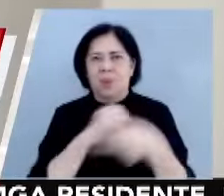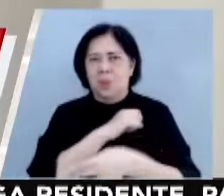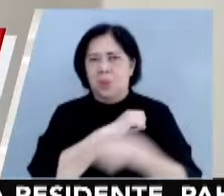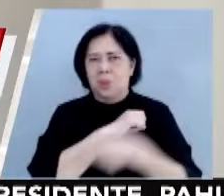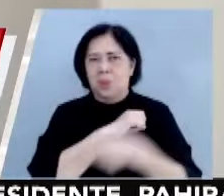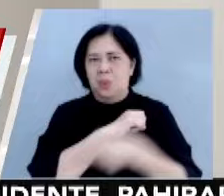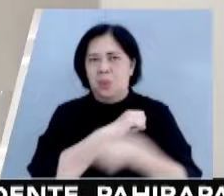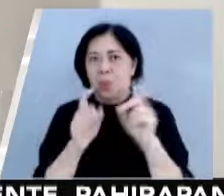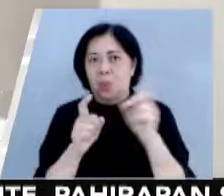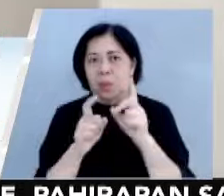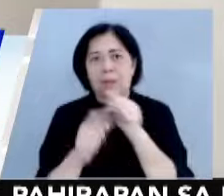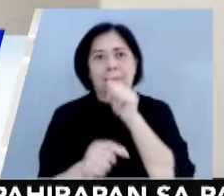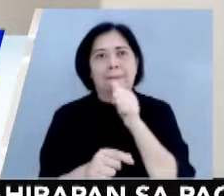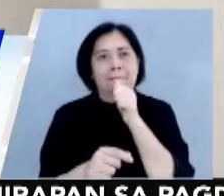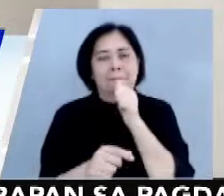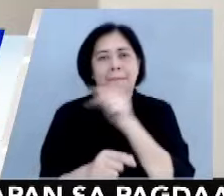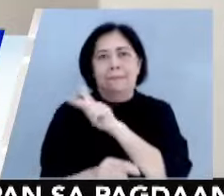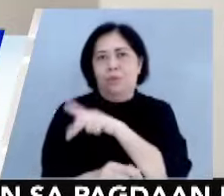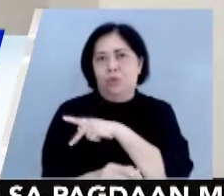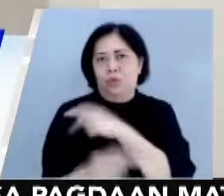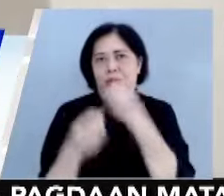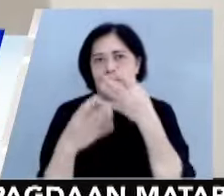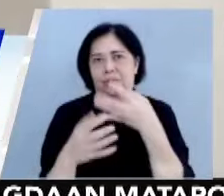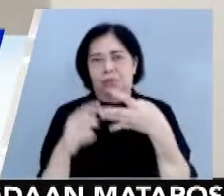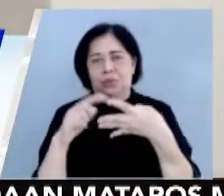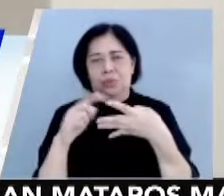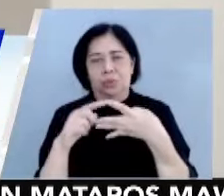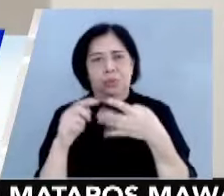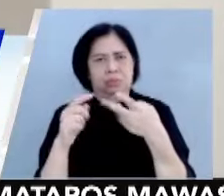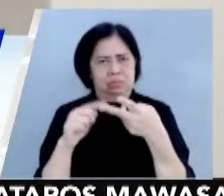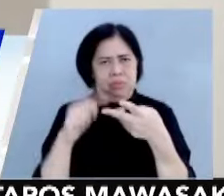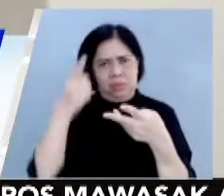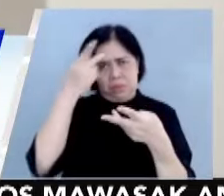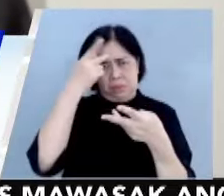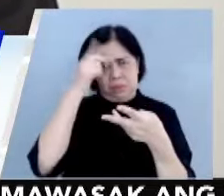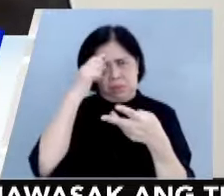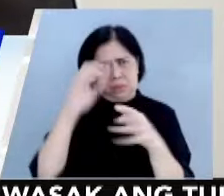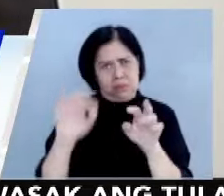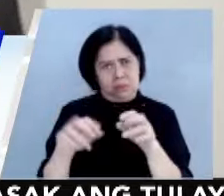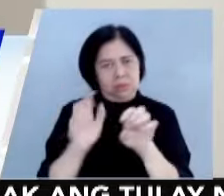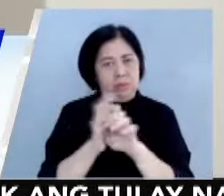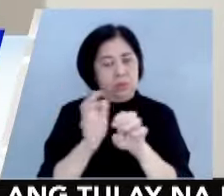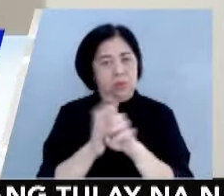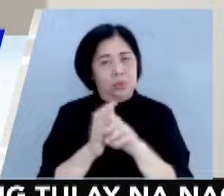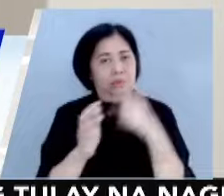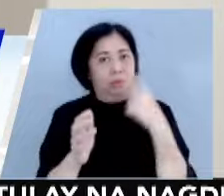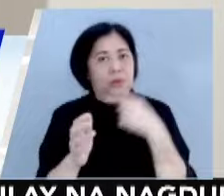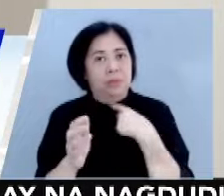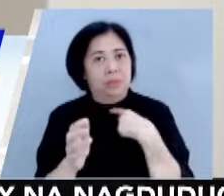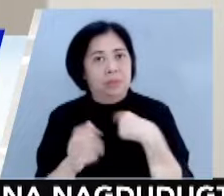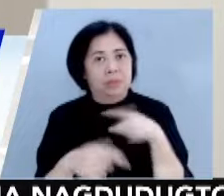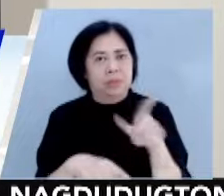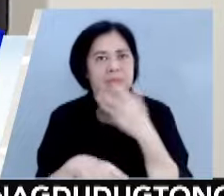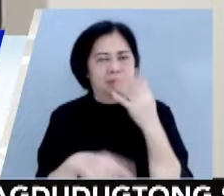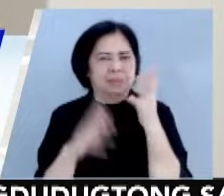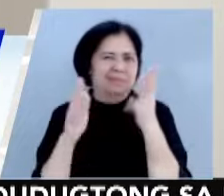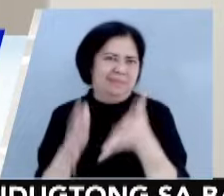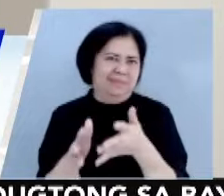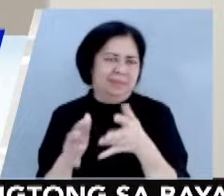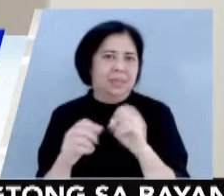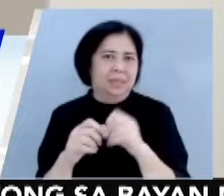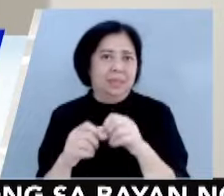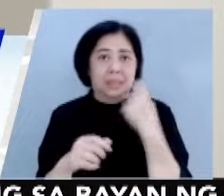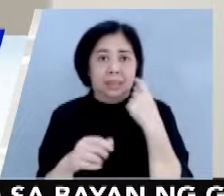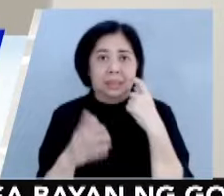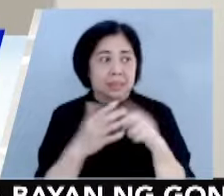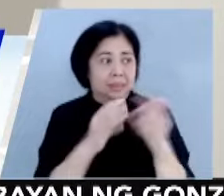mga personal information. Number two, magduda. Yung pinaka-importante for me sa akin, itong mang snub. Kasi yung tinuturo natin sa mga